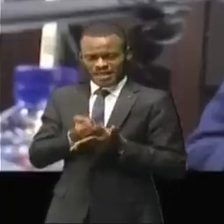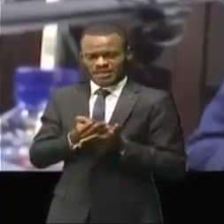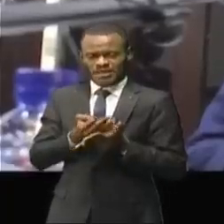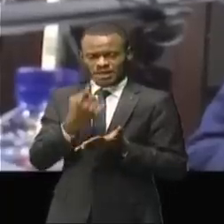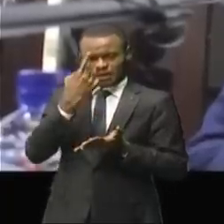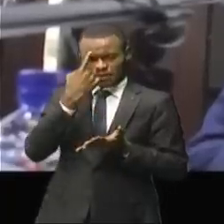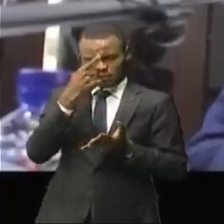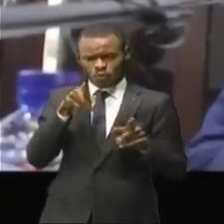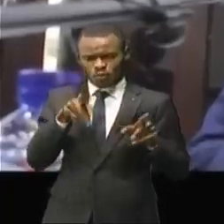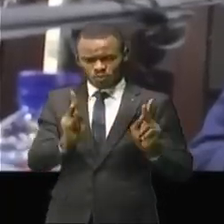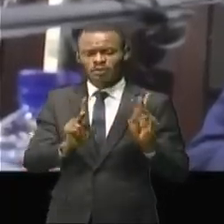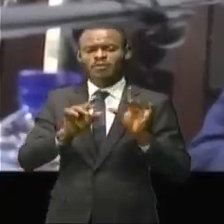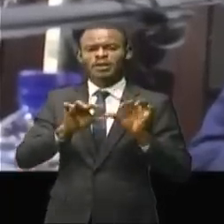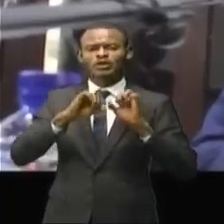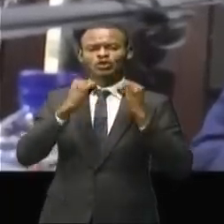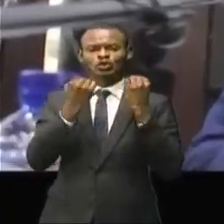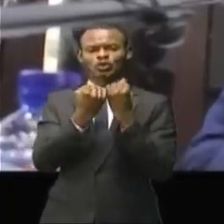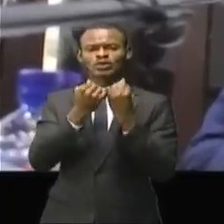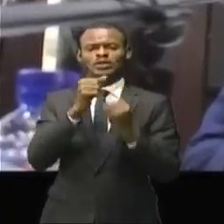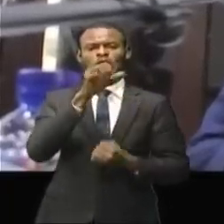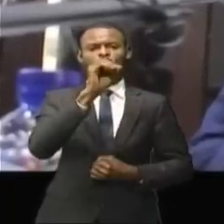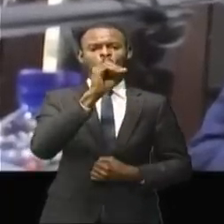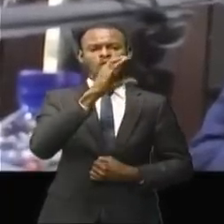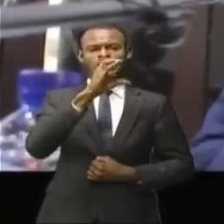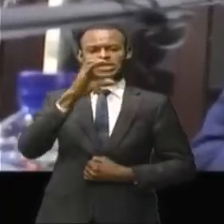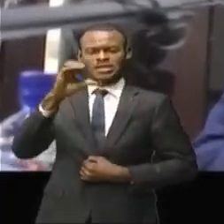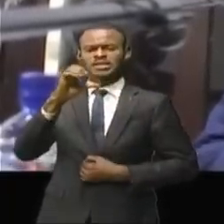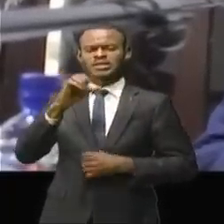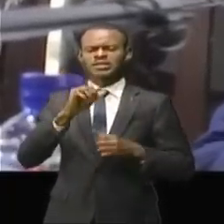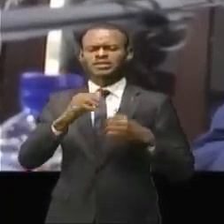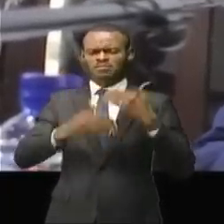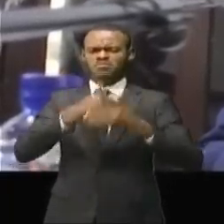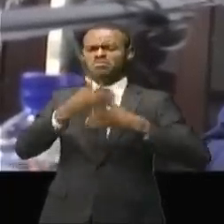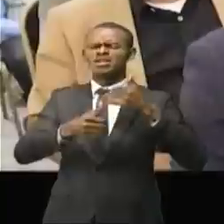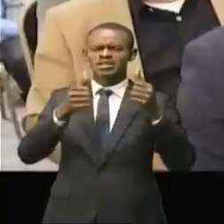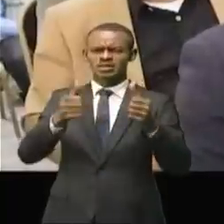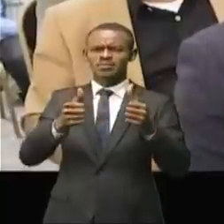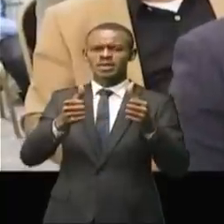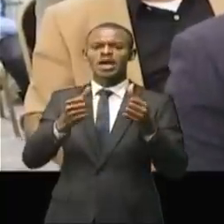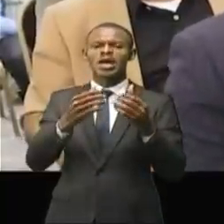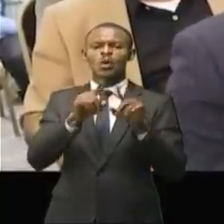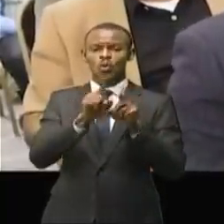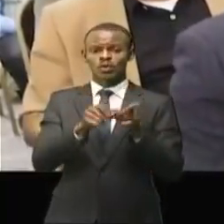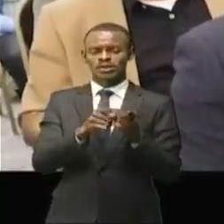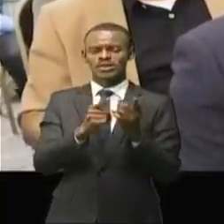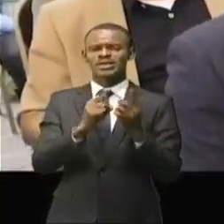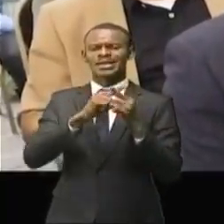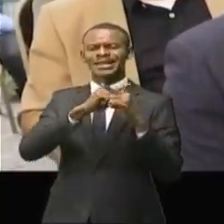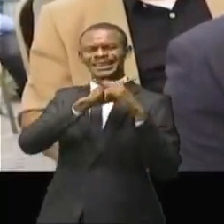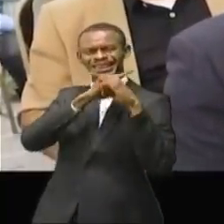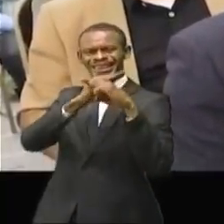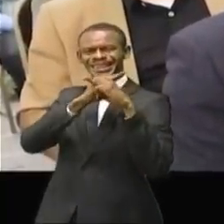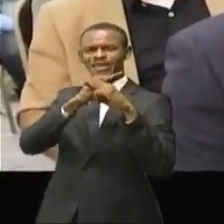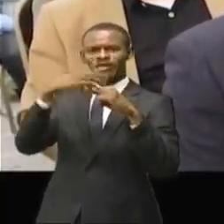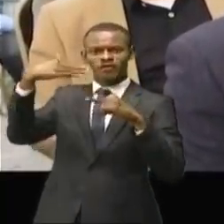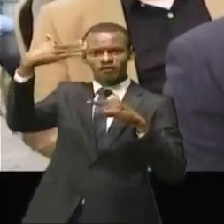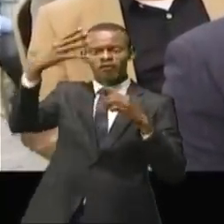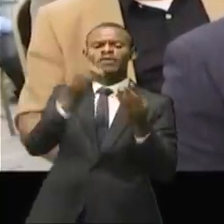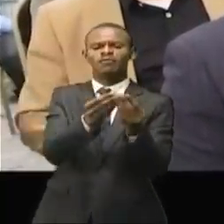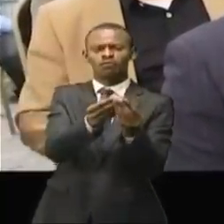et ainsi relever les défis qui nous attend celui de faire de l'eau CC